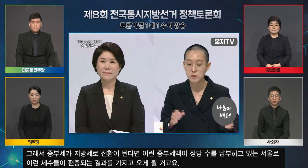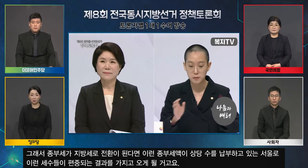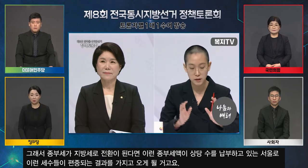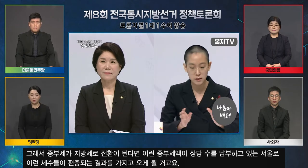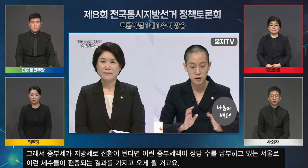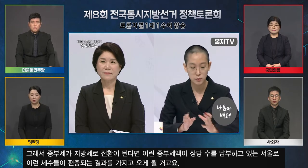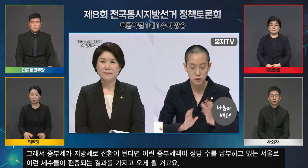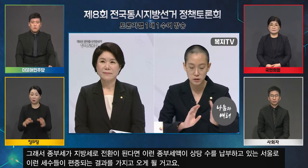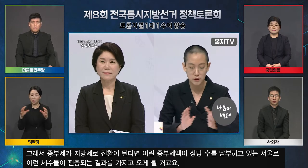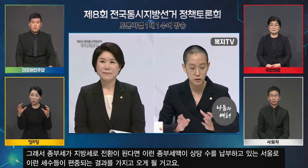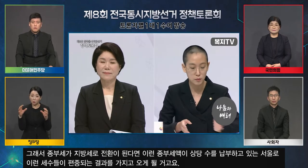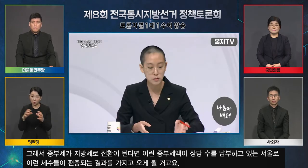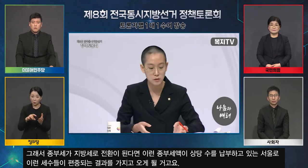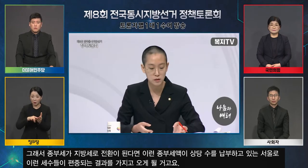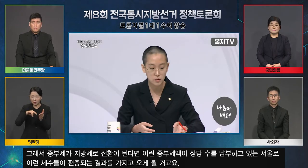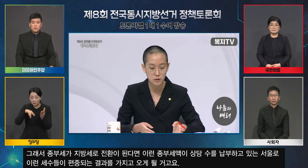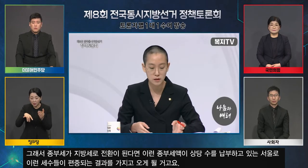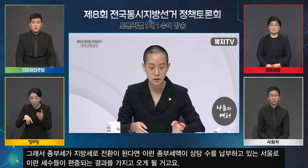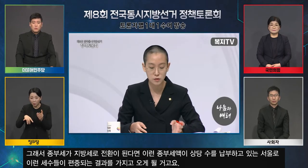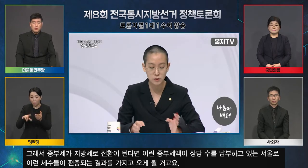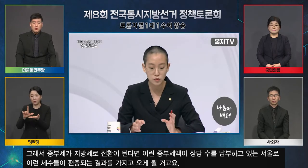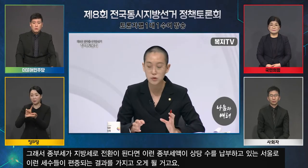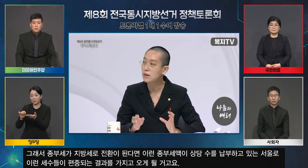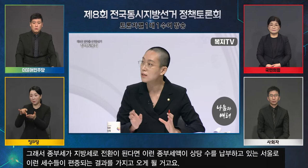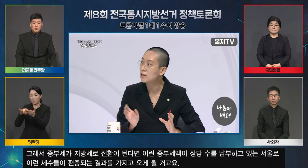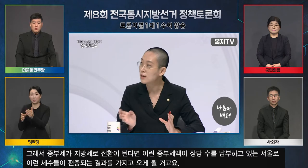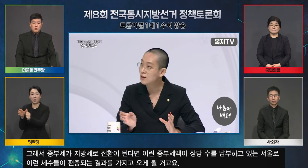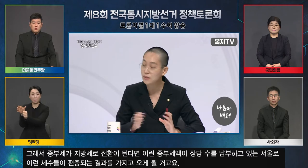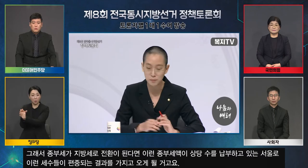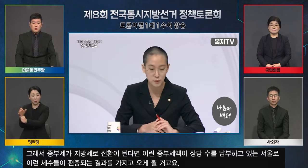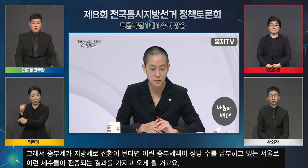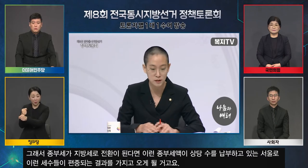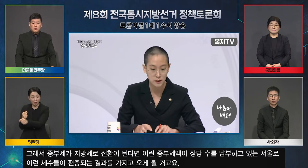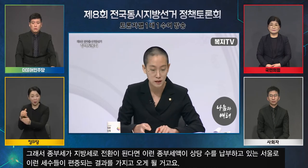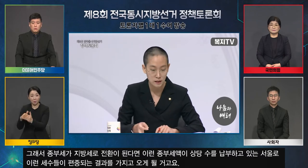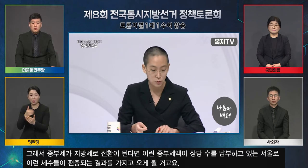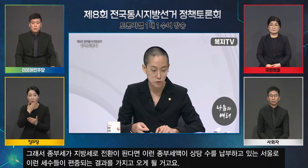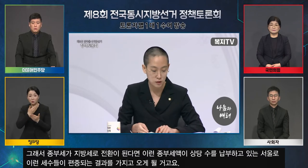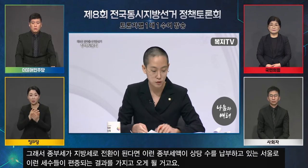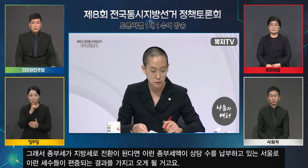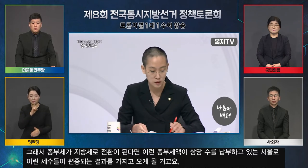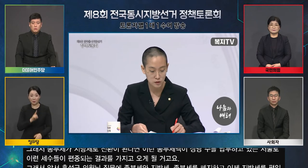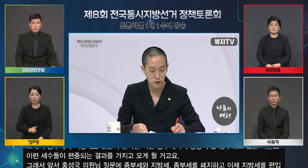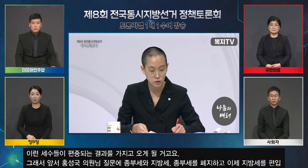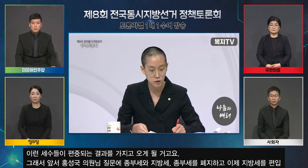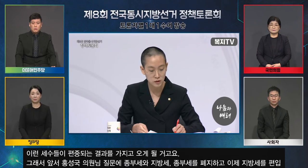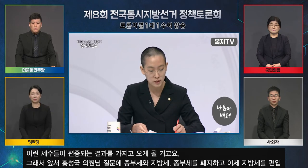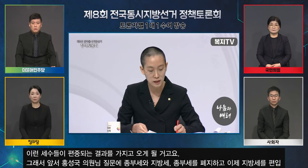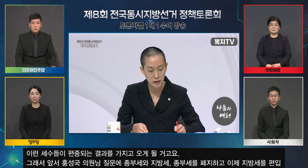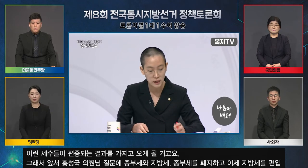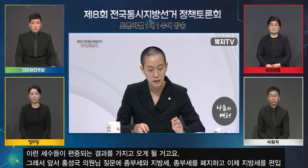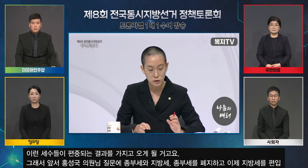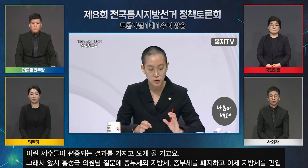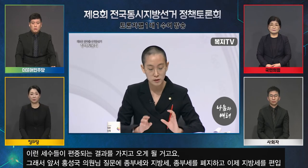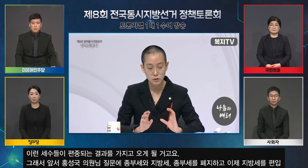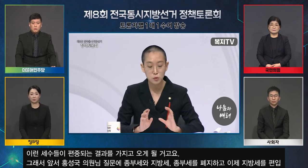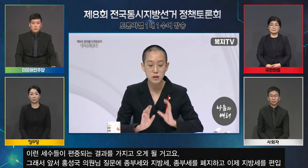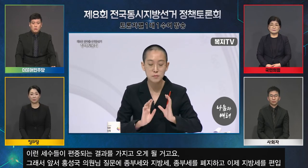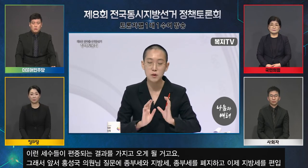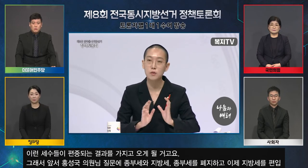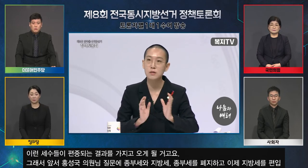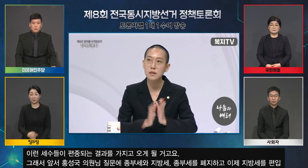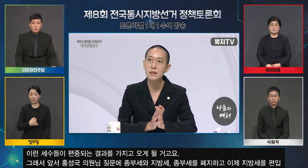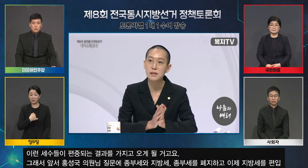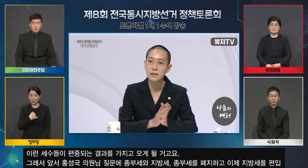종부세를 폐지하고 지방세를 편입시키는 것에 대해서는 신중해야 된다 이런 답변을 조은희 의원님께서 해주셨는데 저는